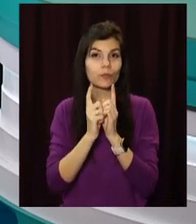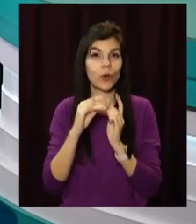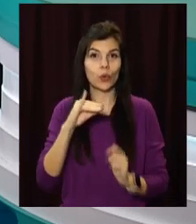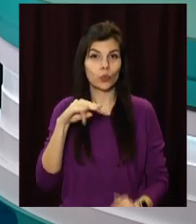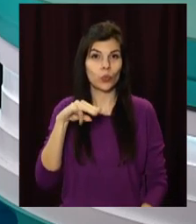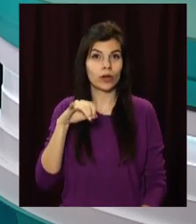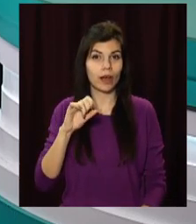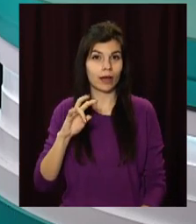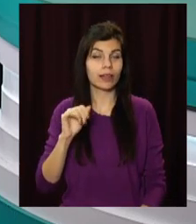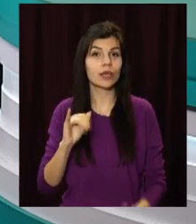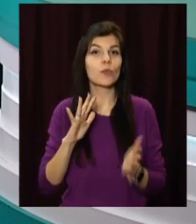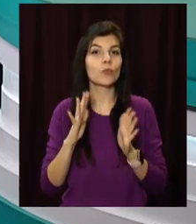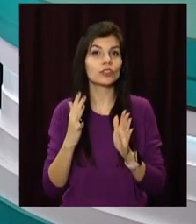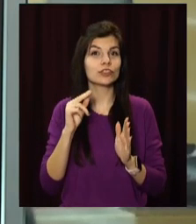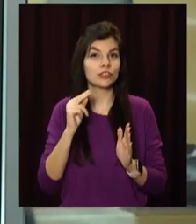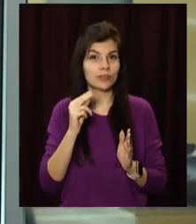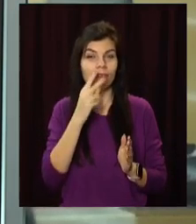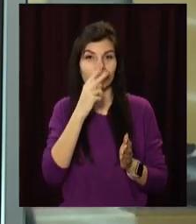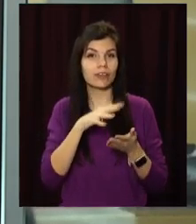І про події четверга дивіться далі.